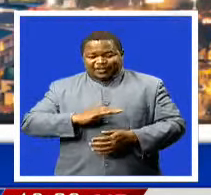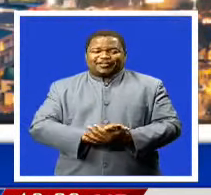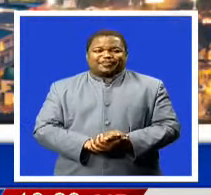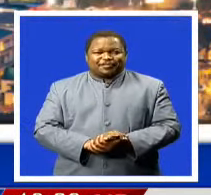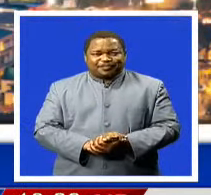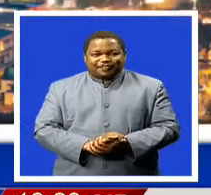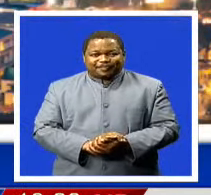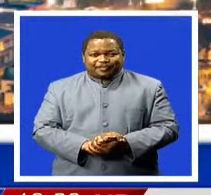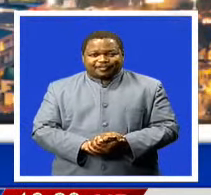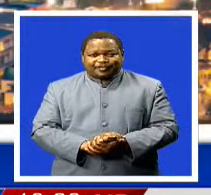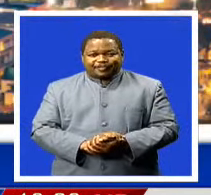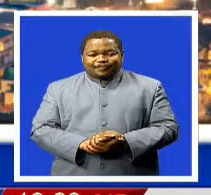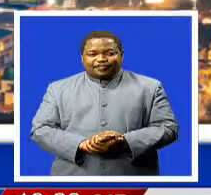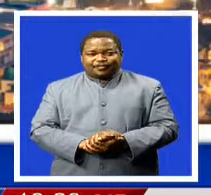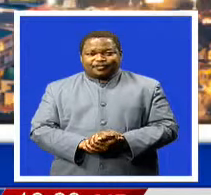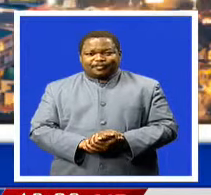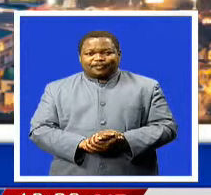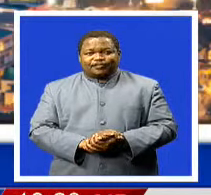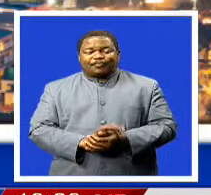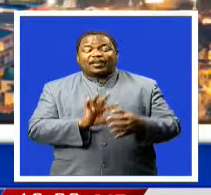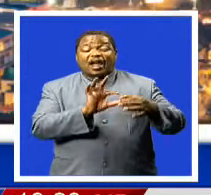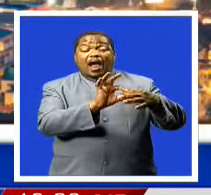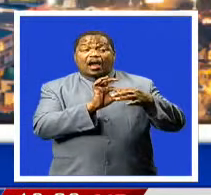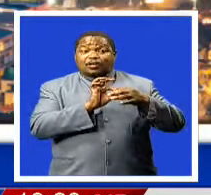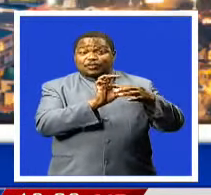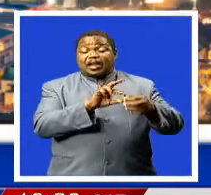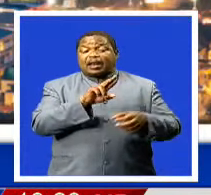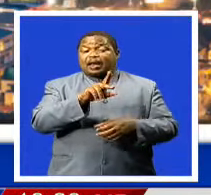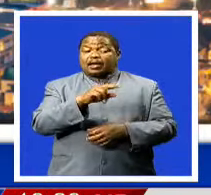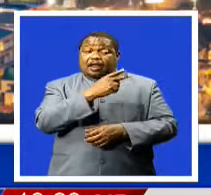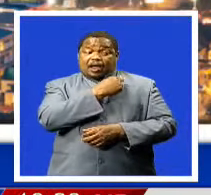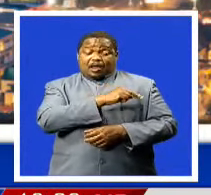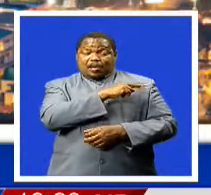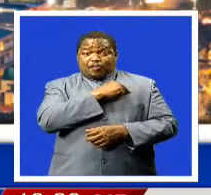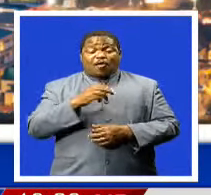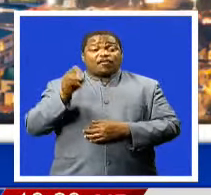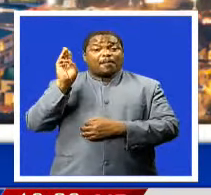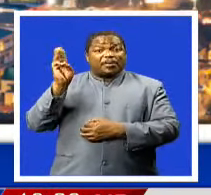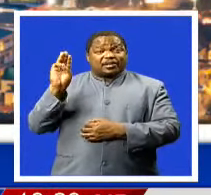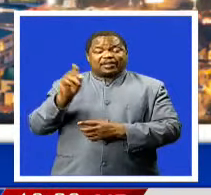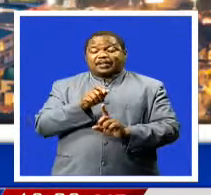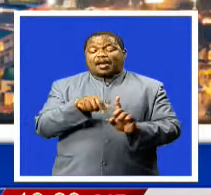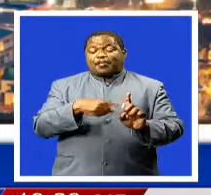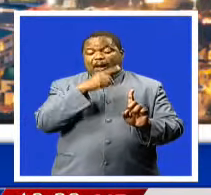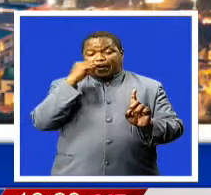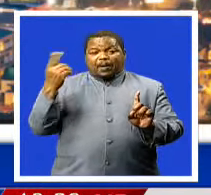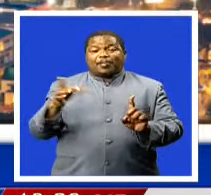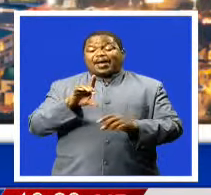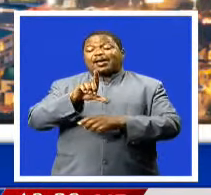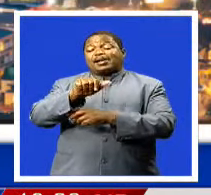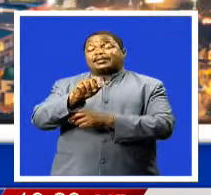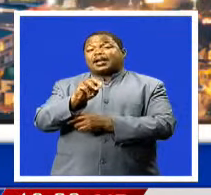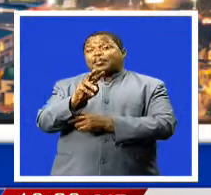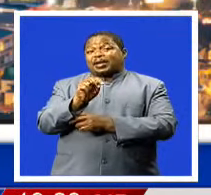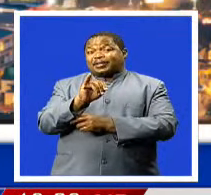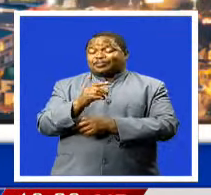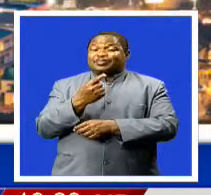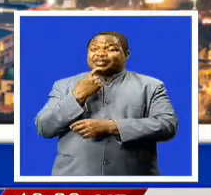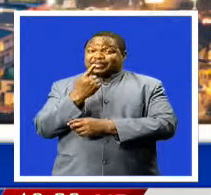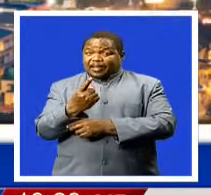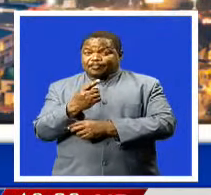Umphathi wenhlangano yesiphambano lesibovu Happy Dlamini uthi selucalile ukuthela dithelo luhlelo lokufuya